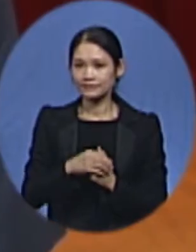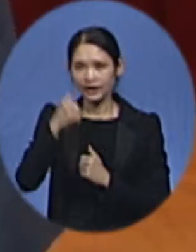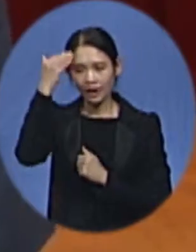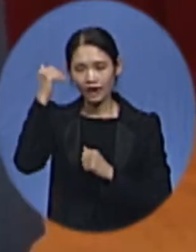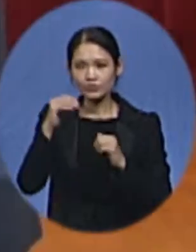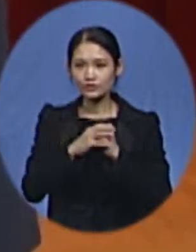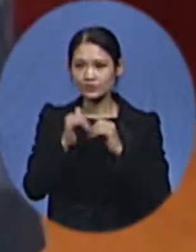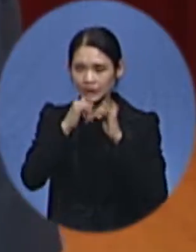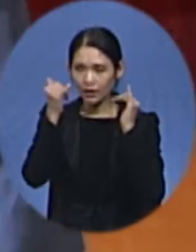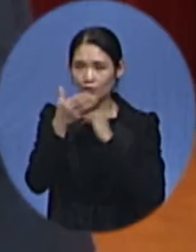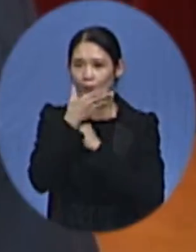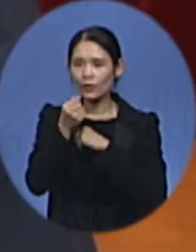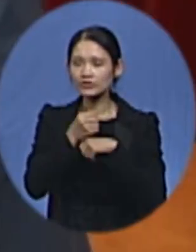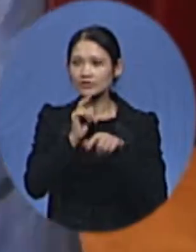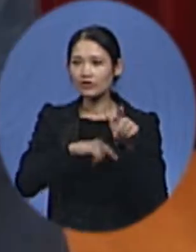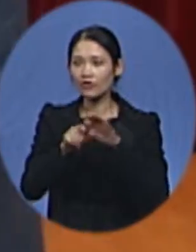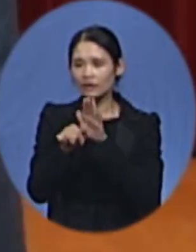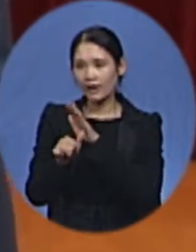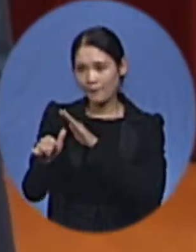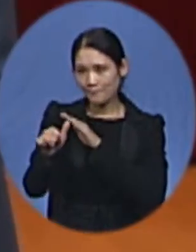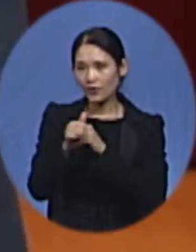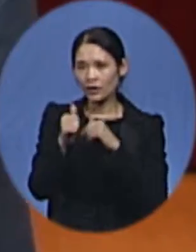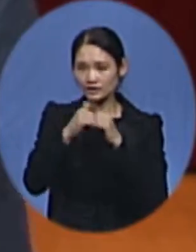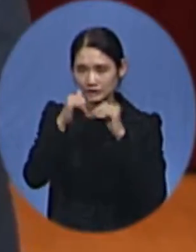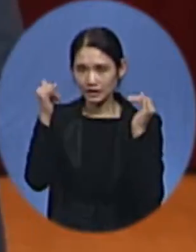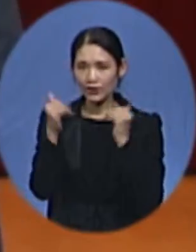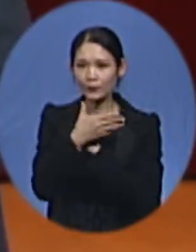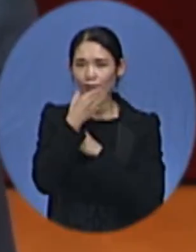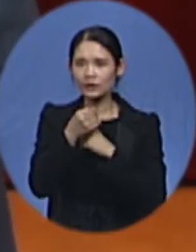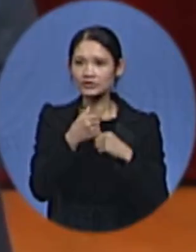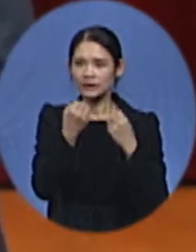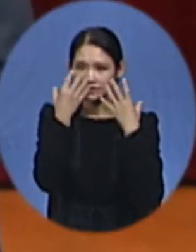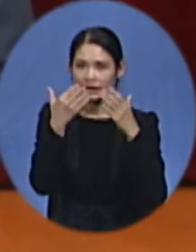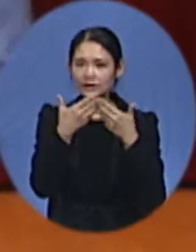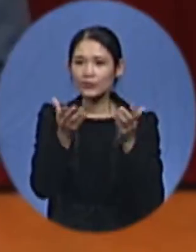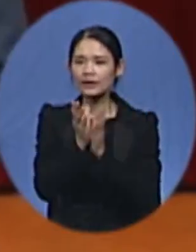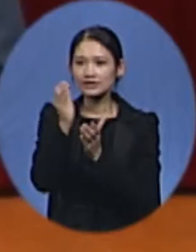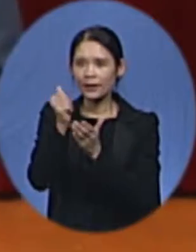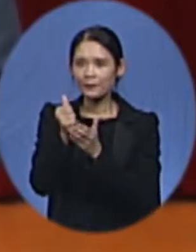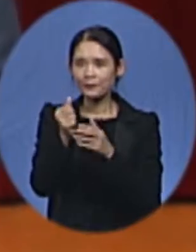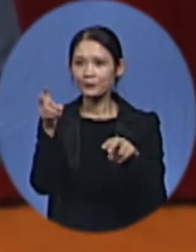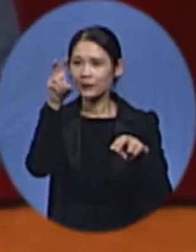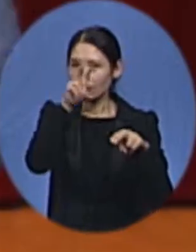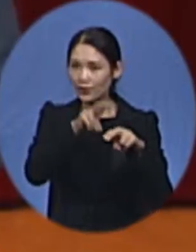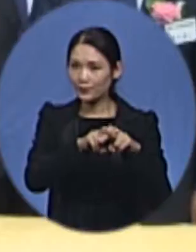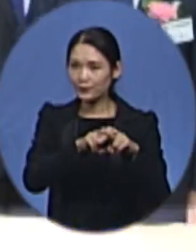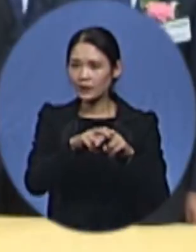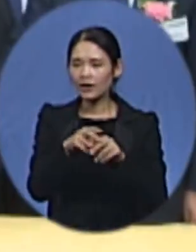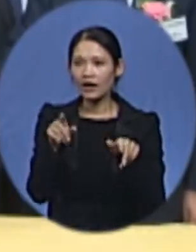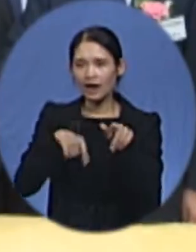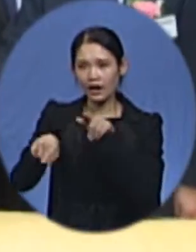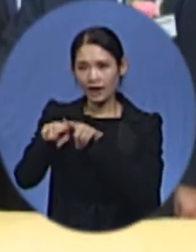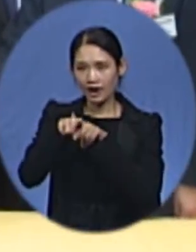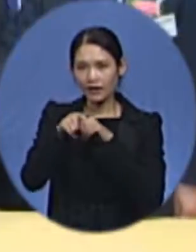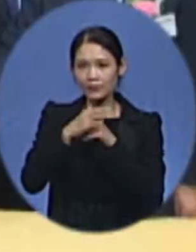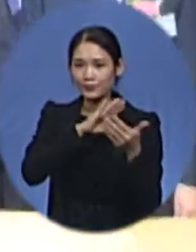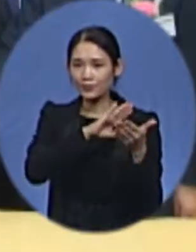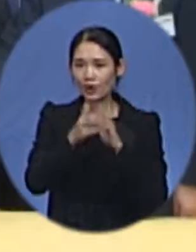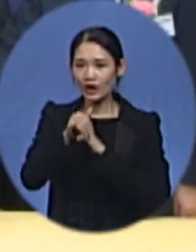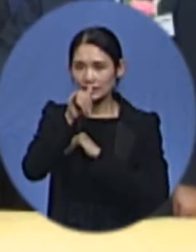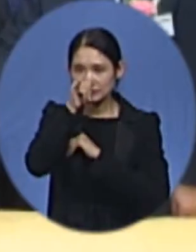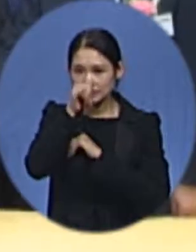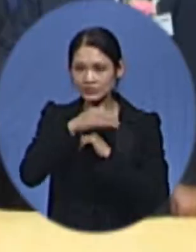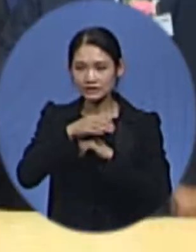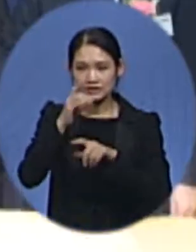우리나라 사회복지계를 대표하는 한국사회복지협의회 신임 회장으로 취임한 서상목 회장의 횡보에 어떤 변화가